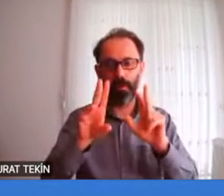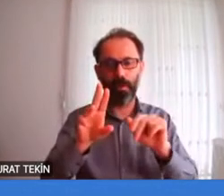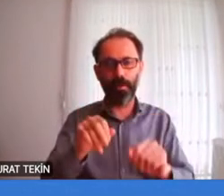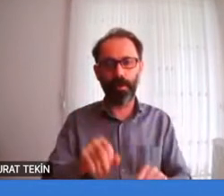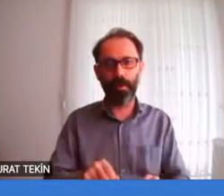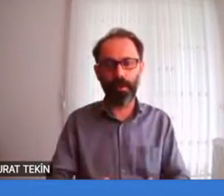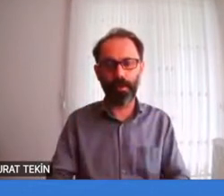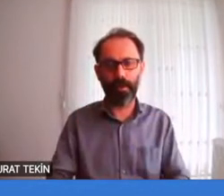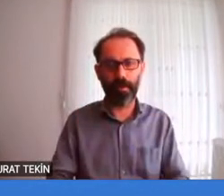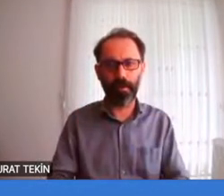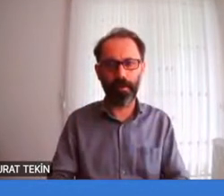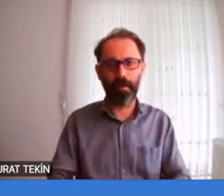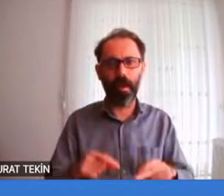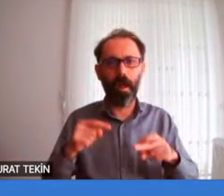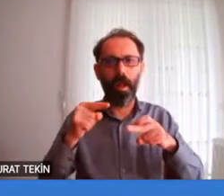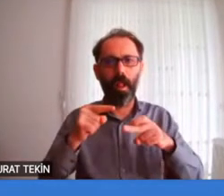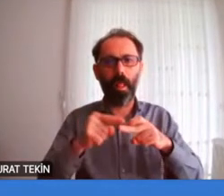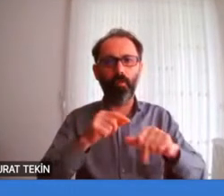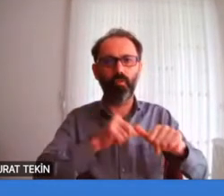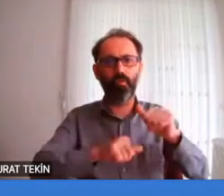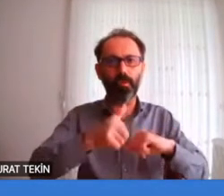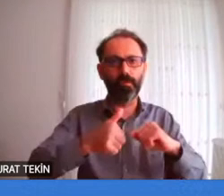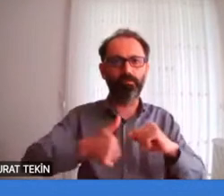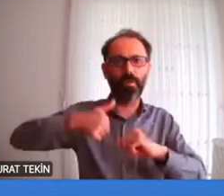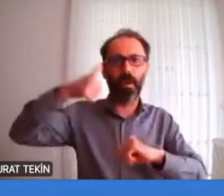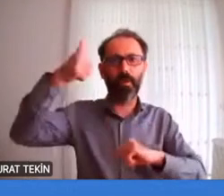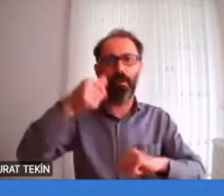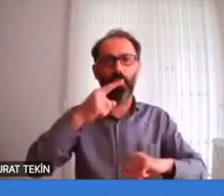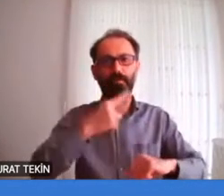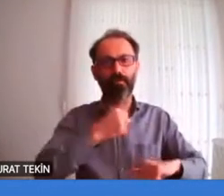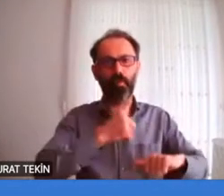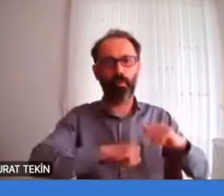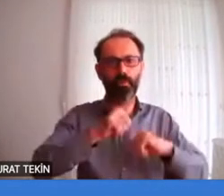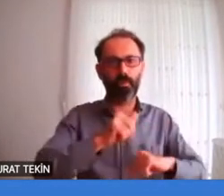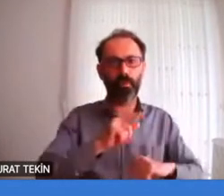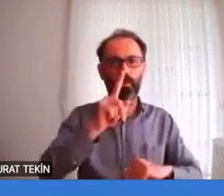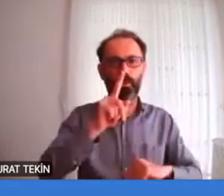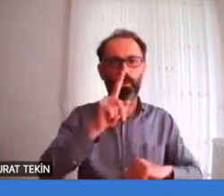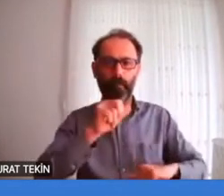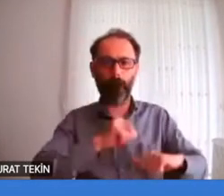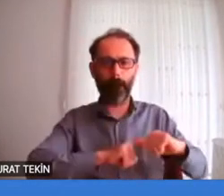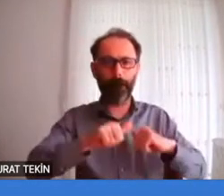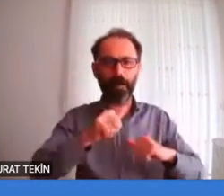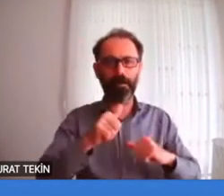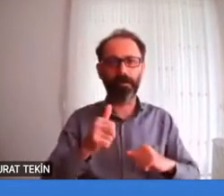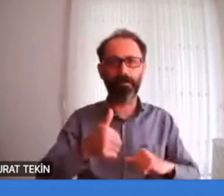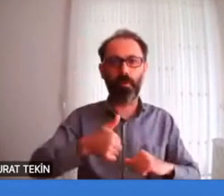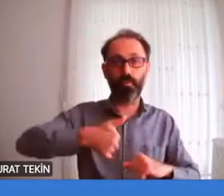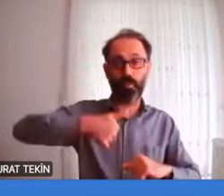Öncelikle rektörüm nezdinde bütün 19 Mayıs Üniversitesi, bütün öğretim görevlilerine, öğrencilerine, tüm çalışanlarına